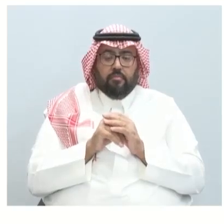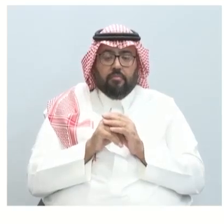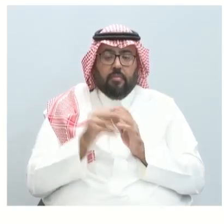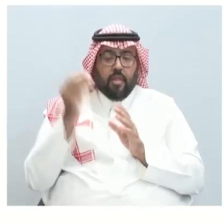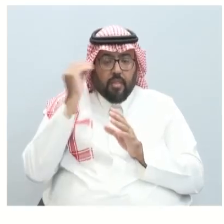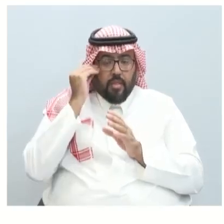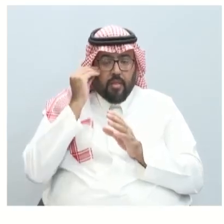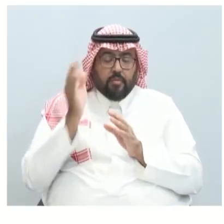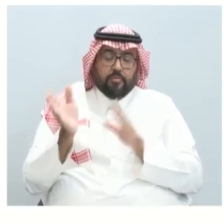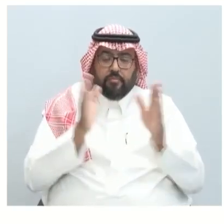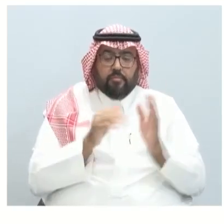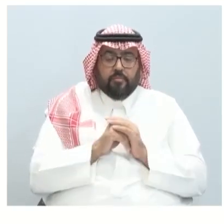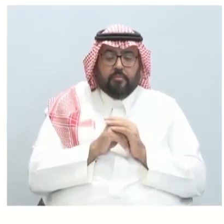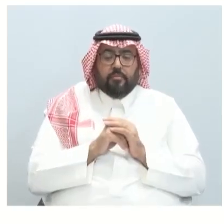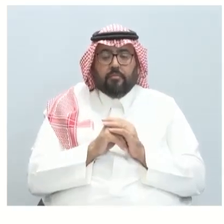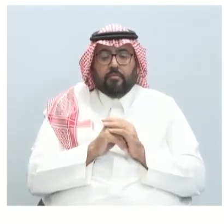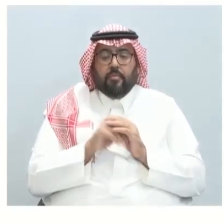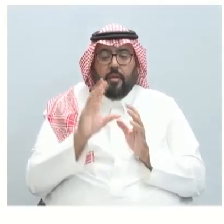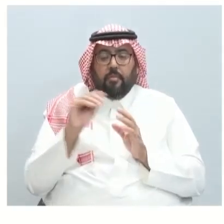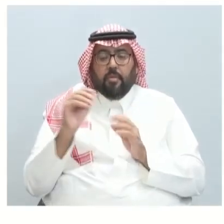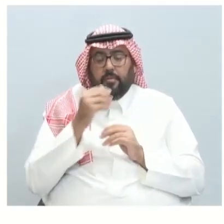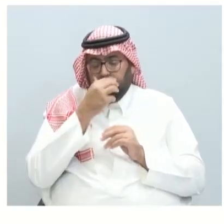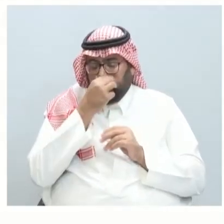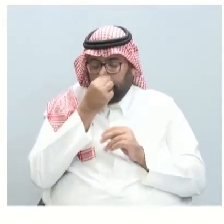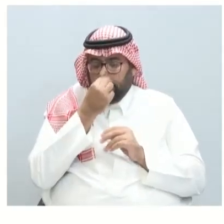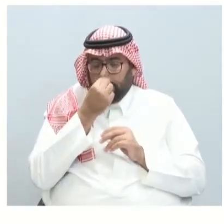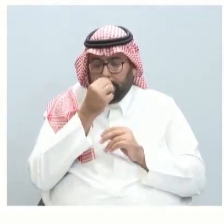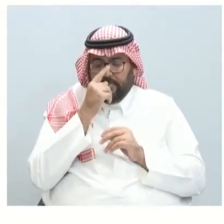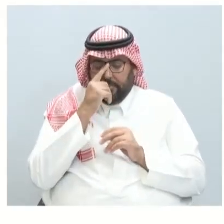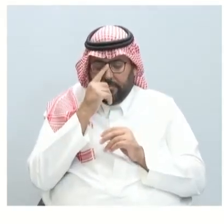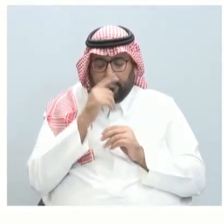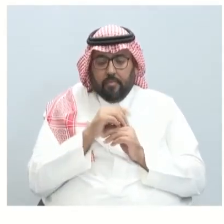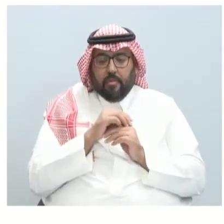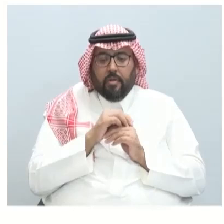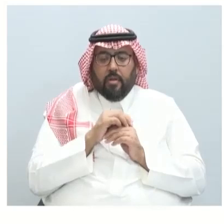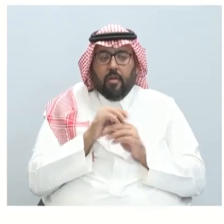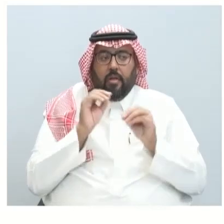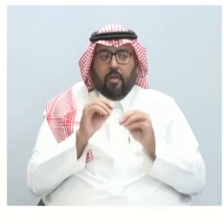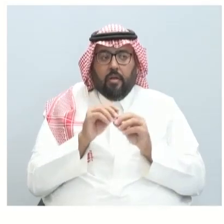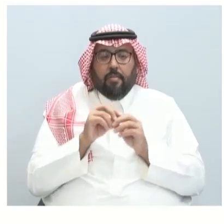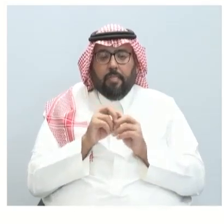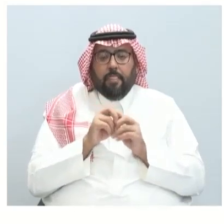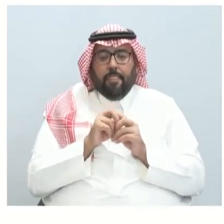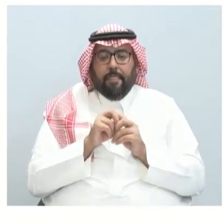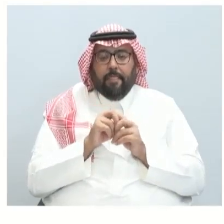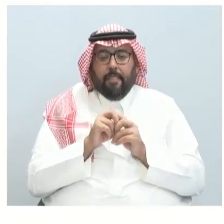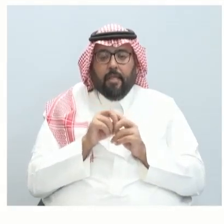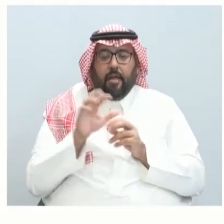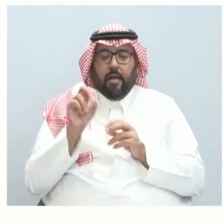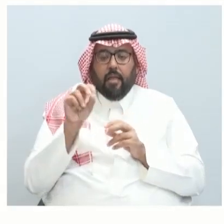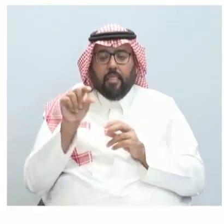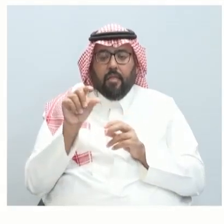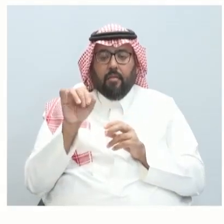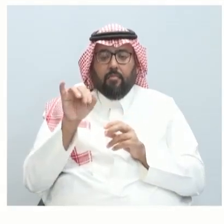المعلومه ن نتقل الى الامثله التاليه وهنا نقول بارك الله فيكم قدر